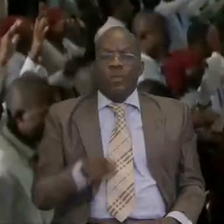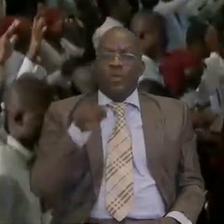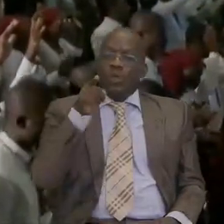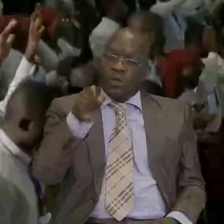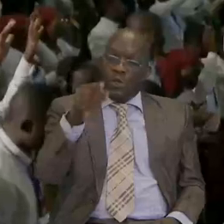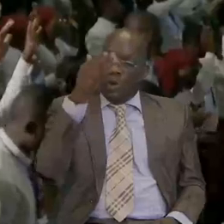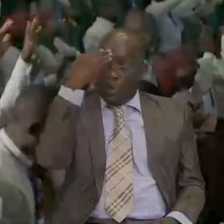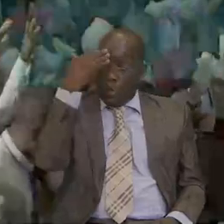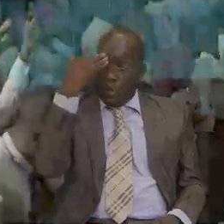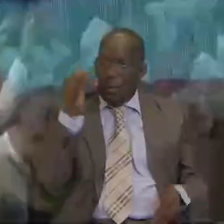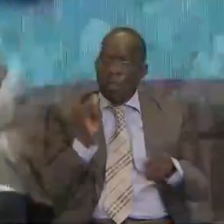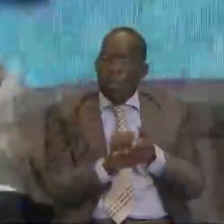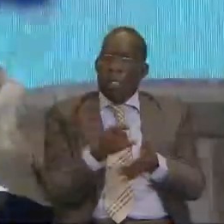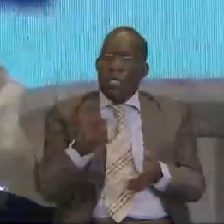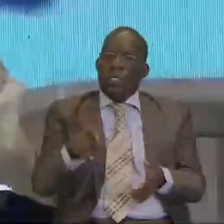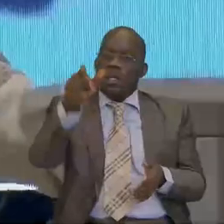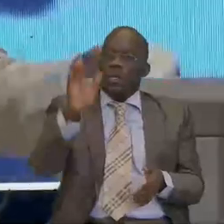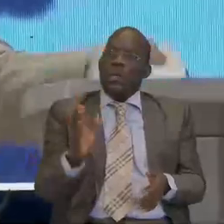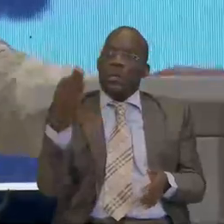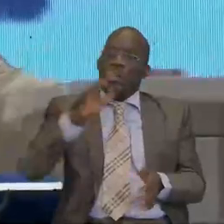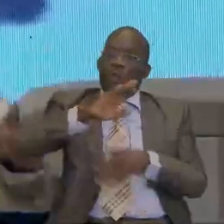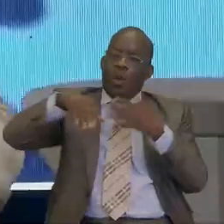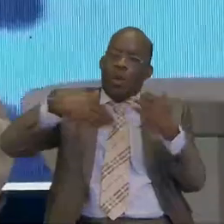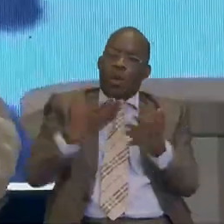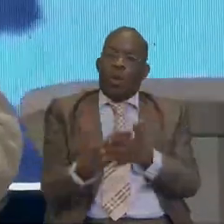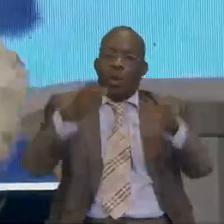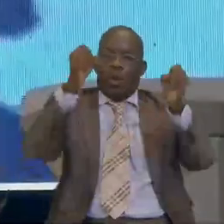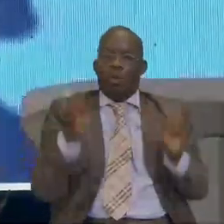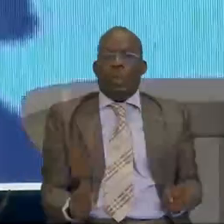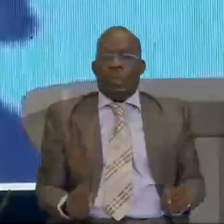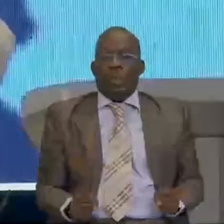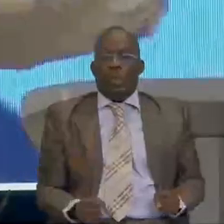Tu sais que le Dieu de toute puissance,